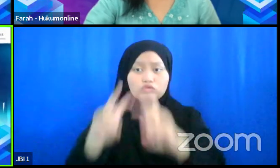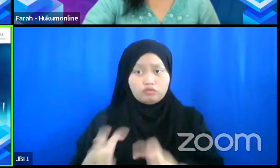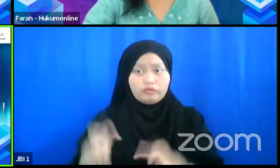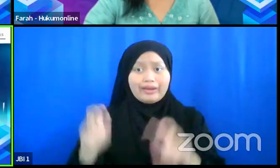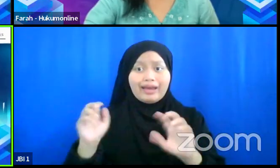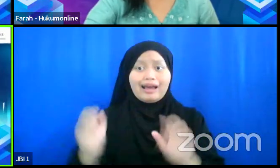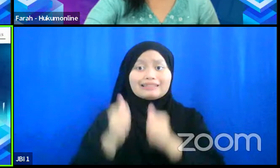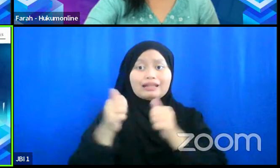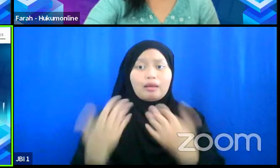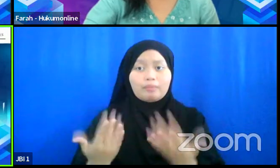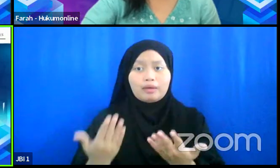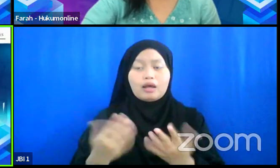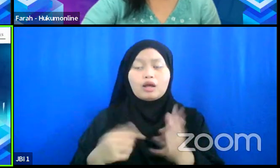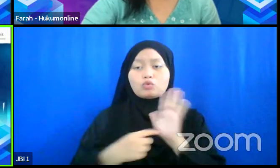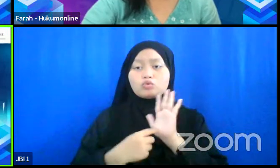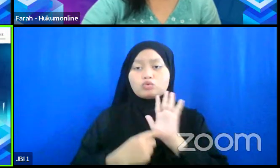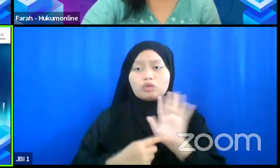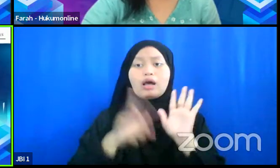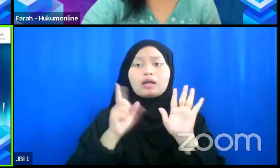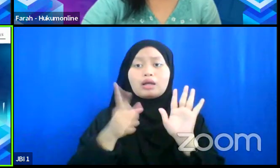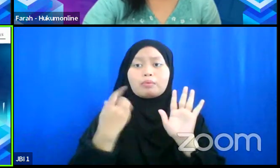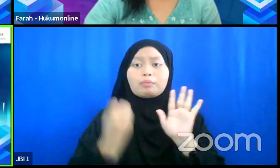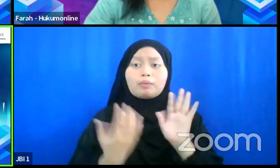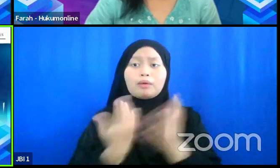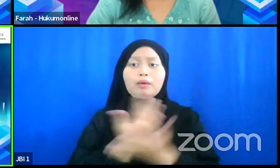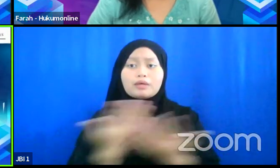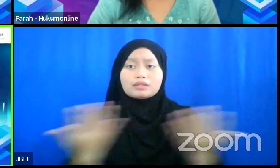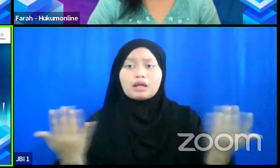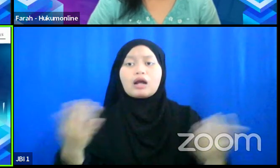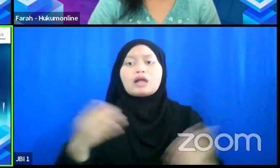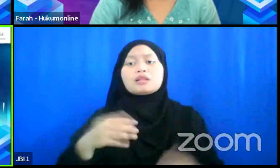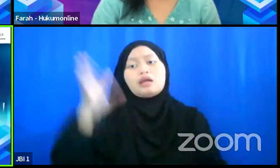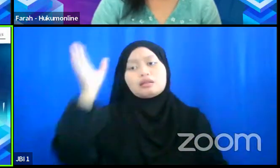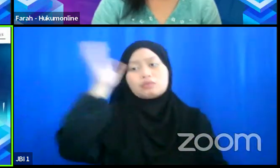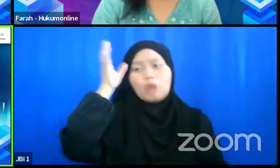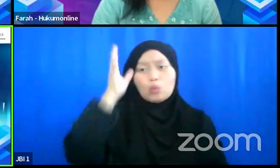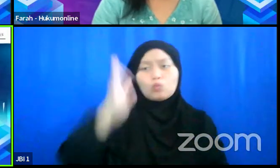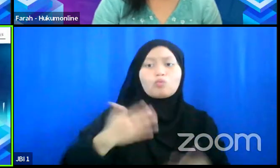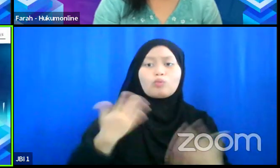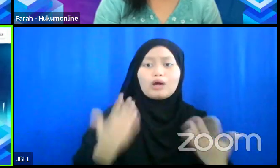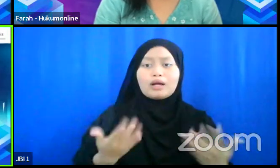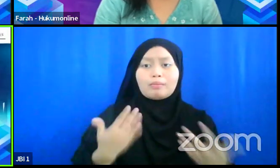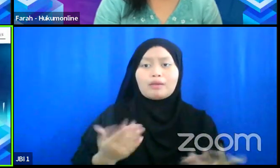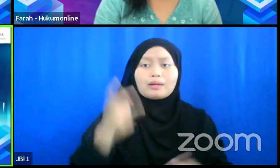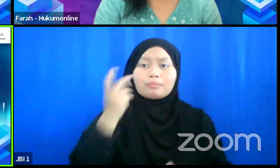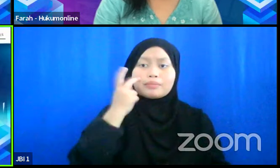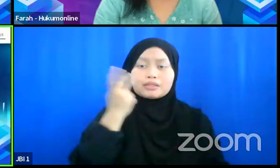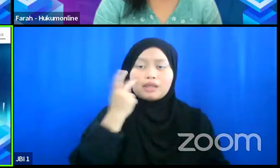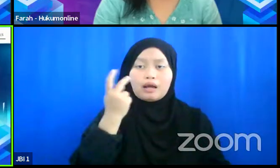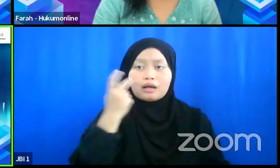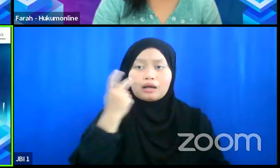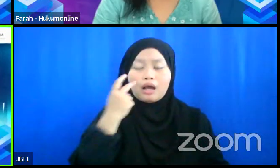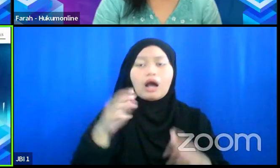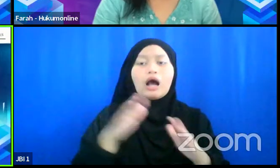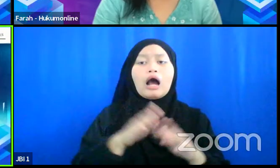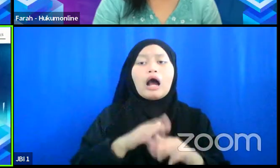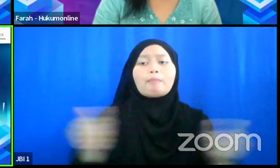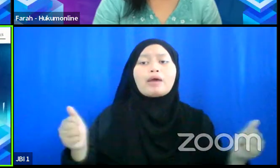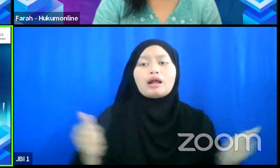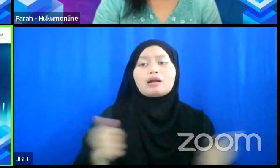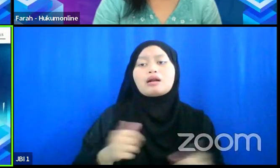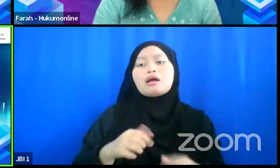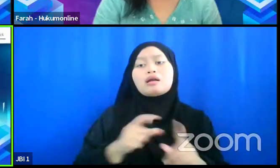memang ada masih ada sebagian porsi dari masyarakat kita tidak tahu bagaimana menjaga keamanan data itu sendiri